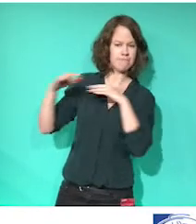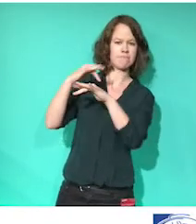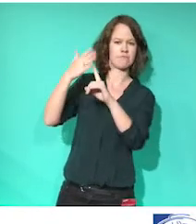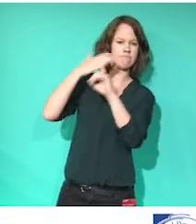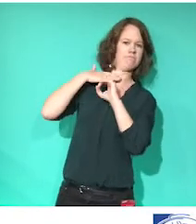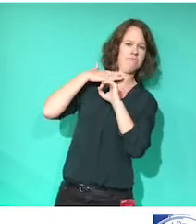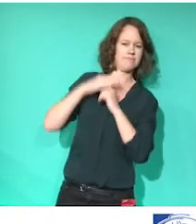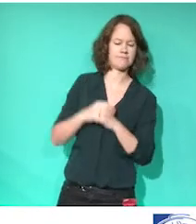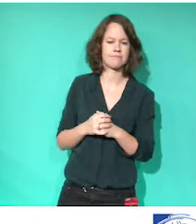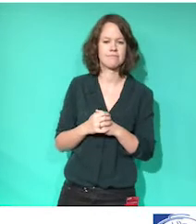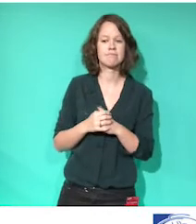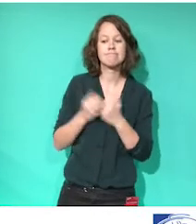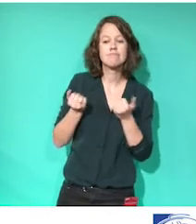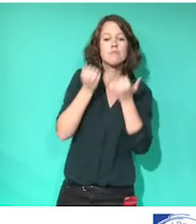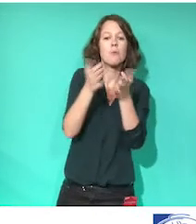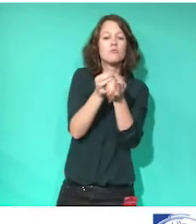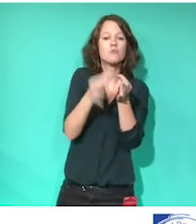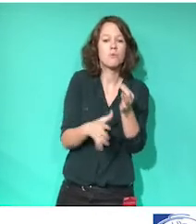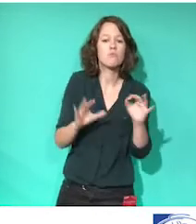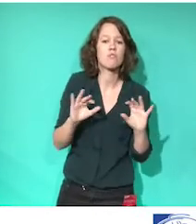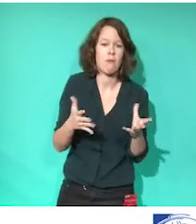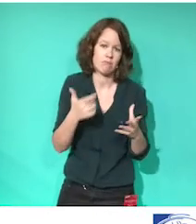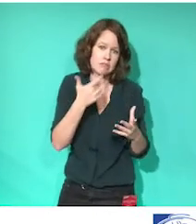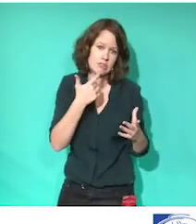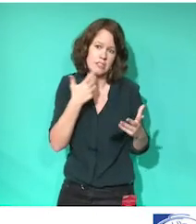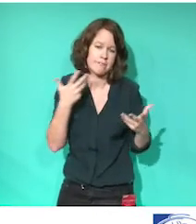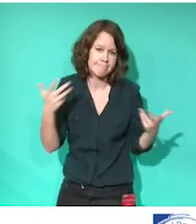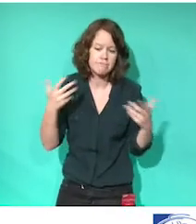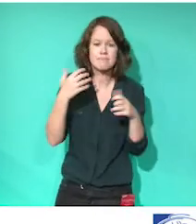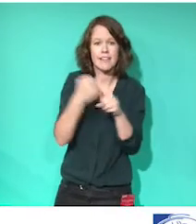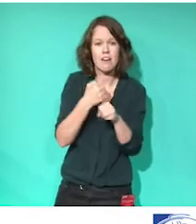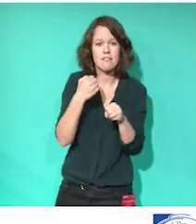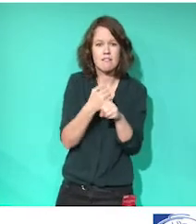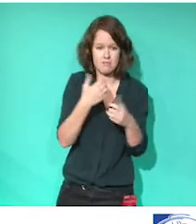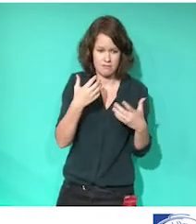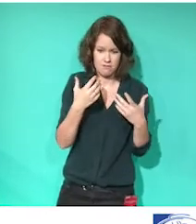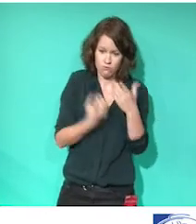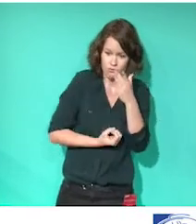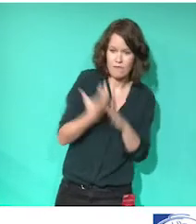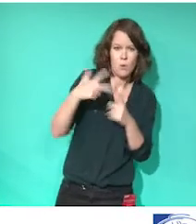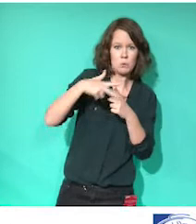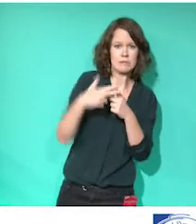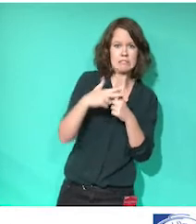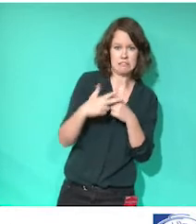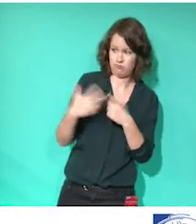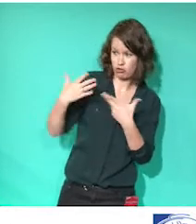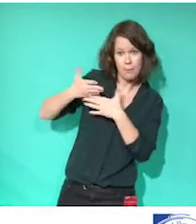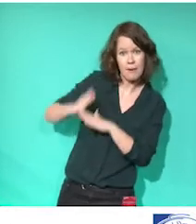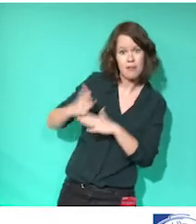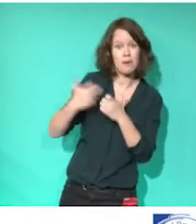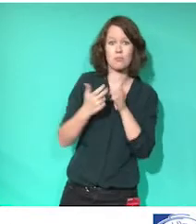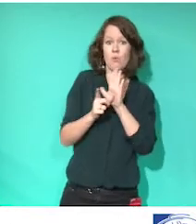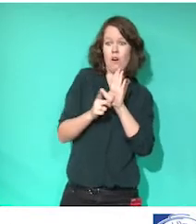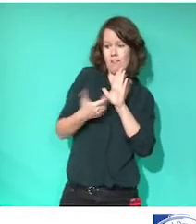propositions sur cet atelier, c'est de travailler notamment sur les outils qui existent déjà et notamment sur la